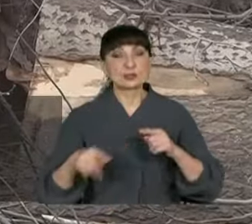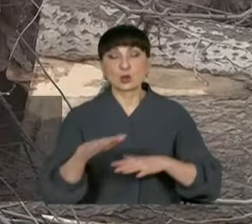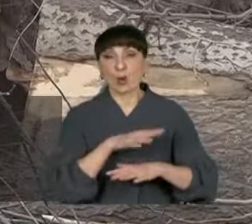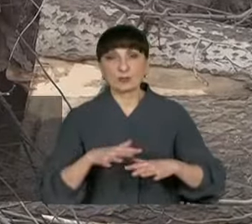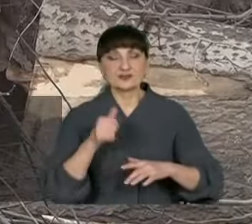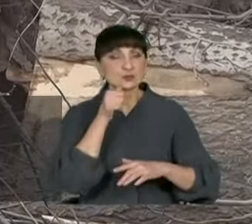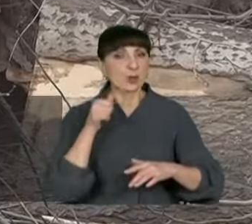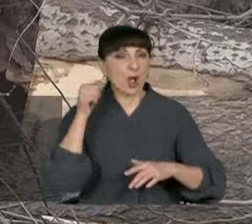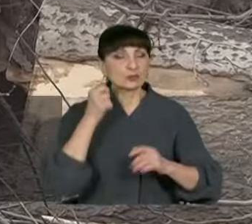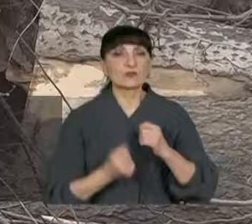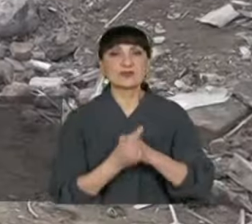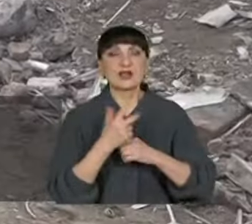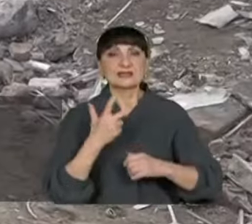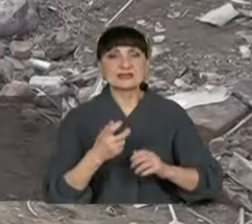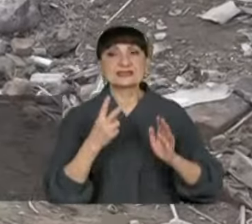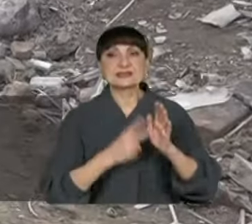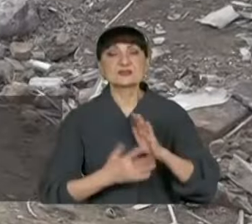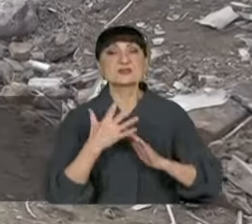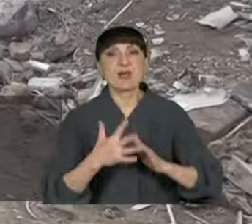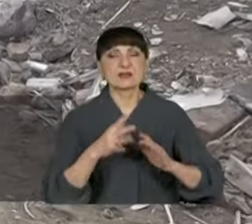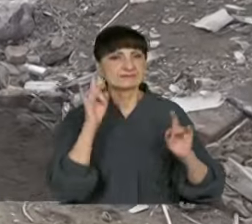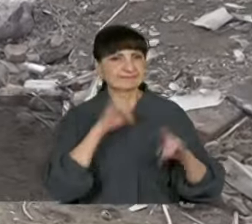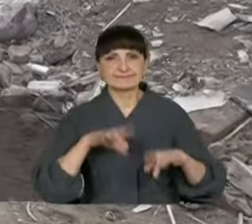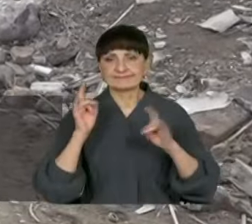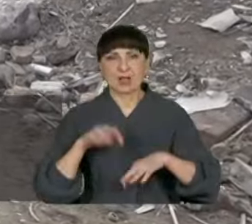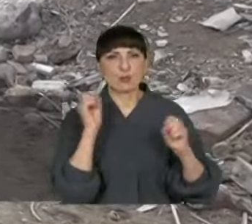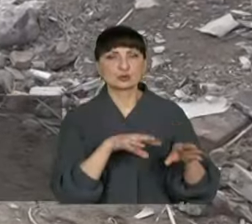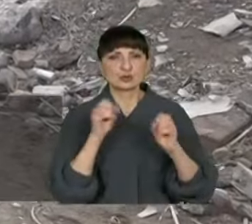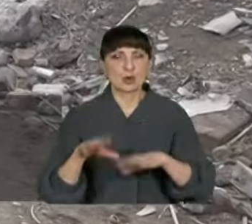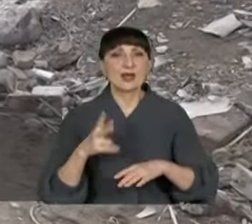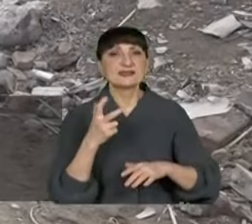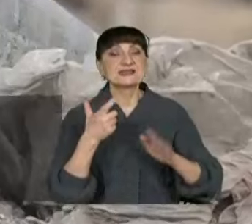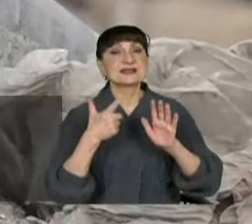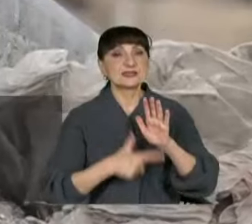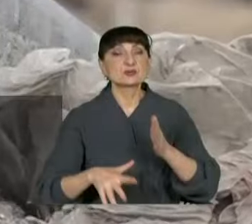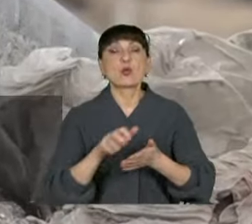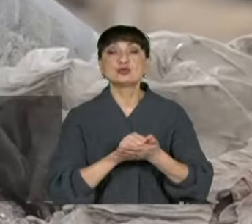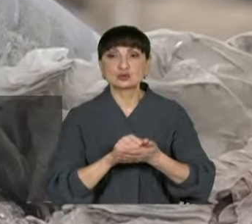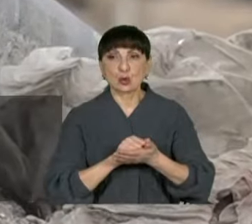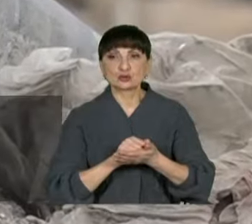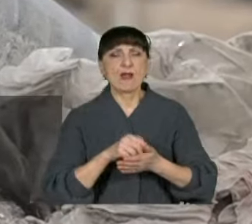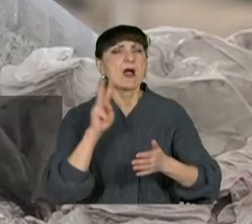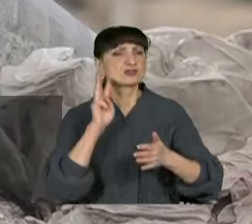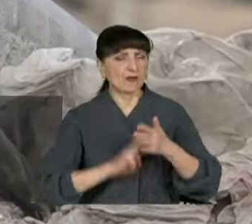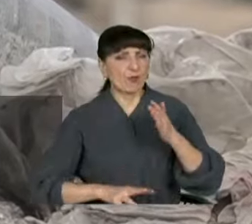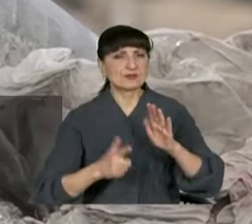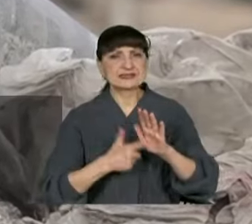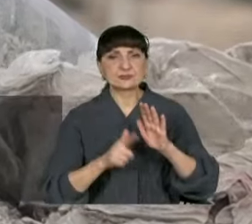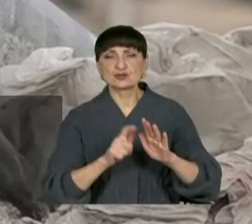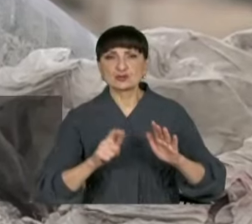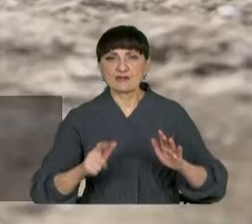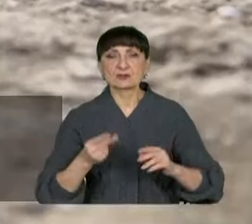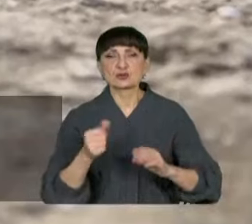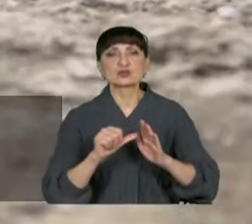в прошлом году выявили 375 стихийных свалок. 370 из них уничтожены. Оштрафовано 70 человек на